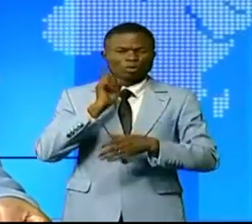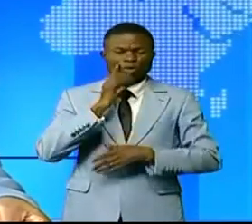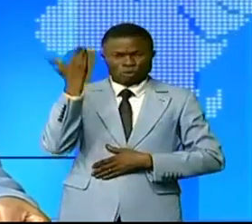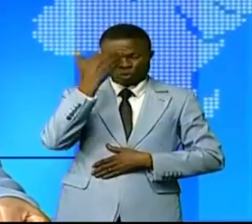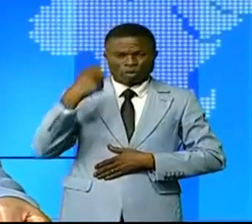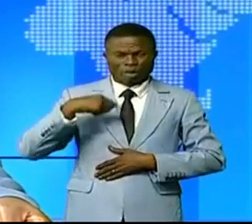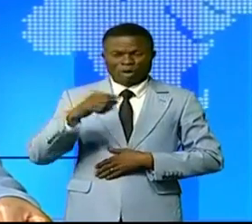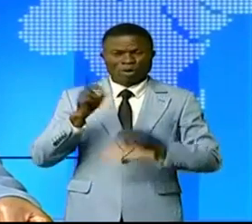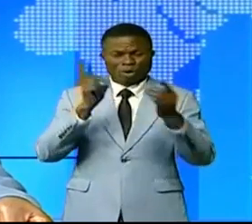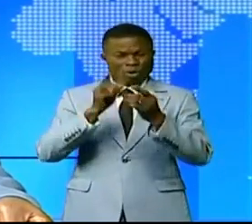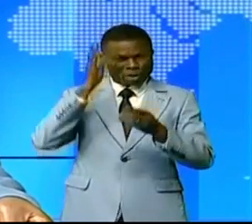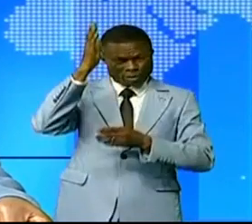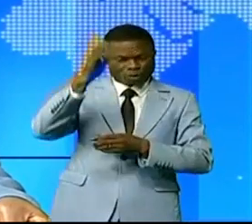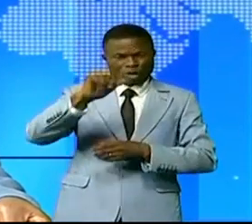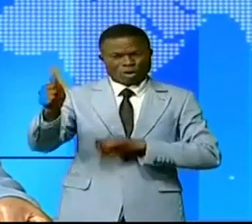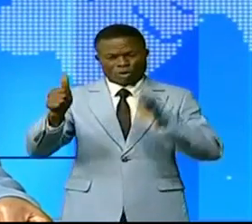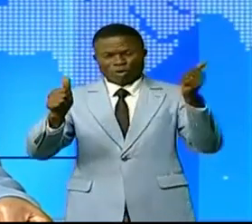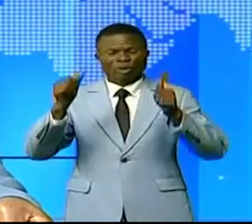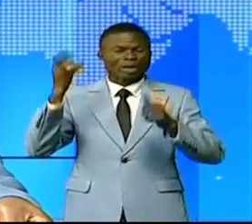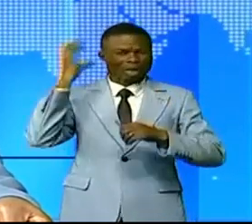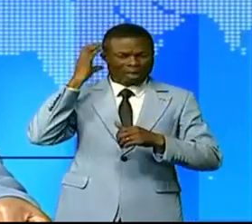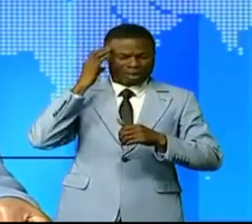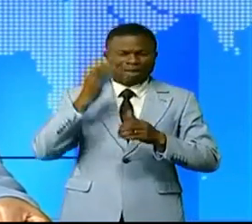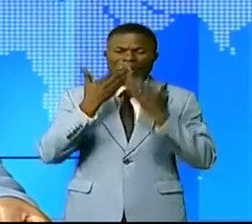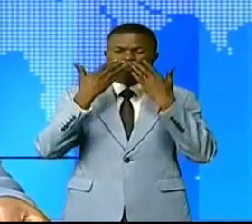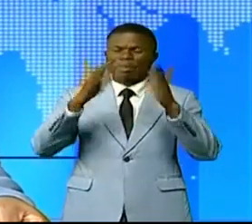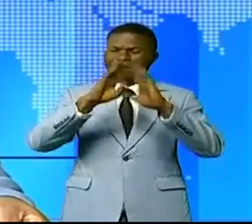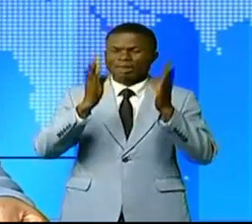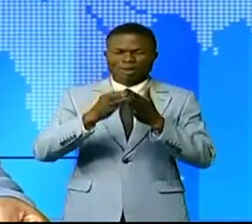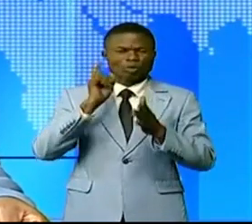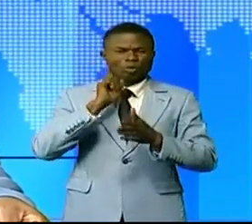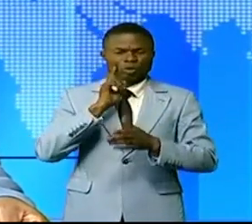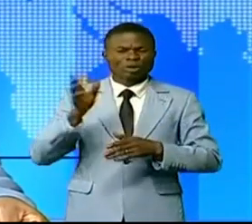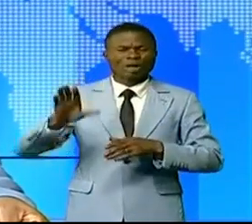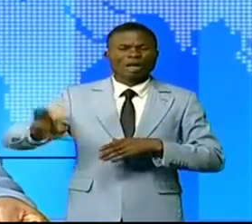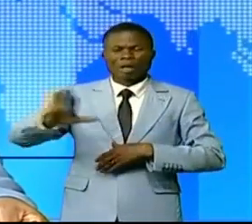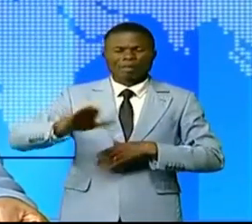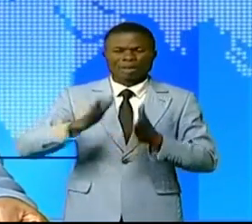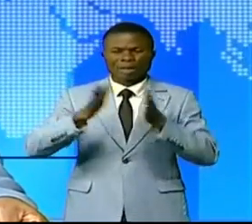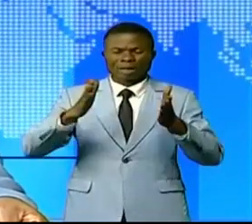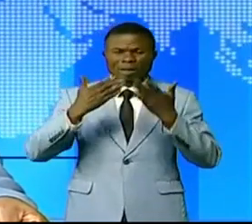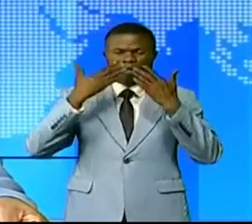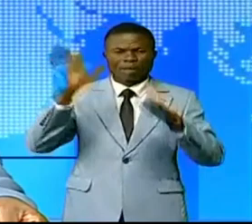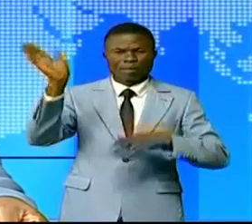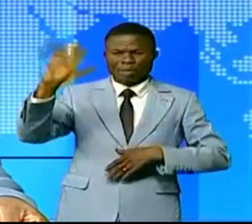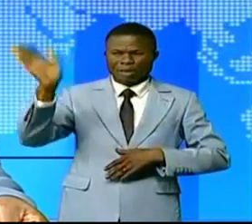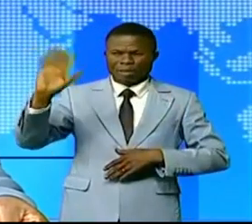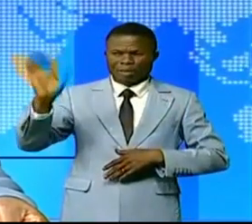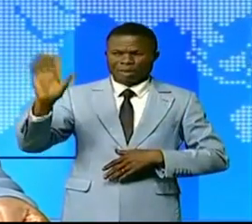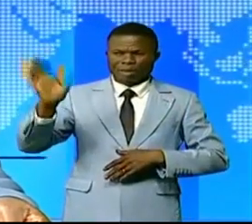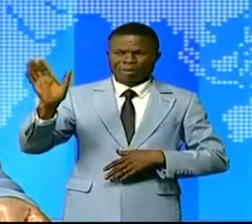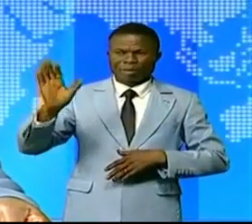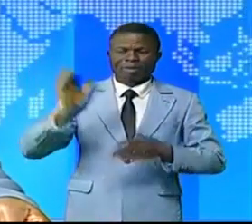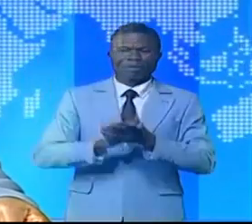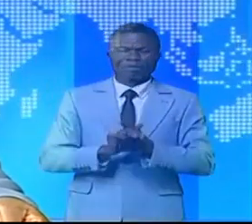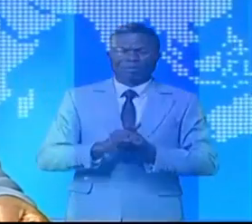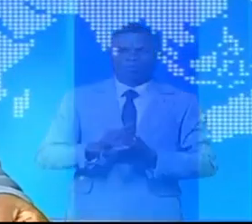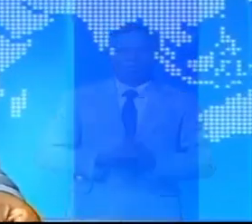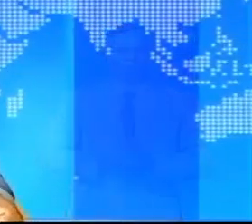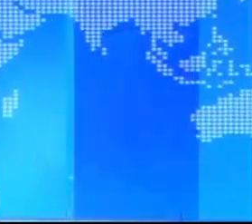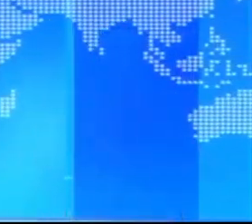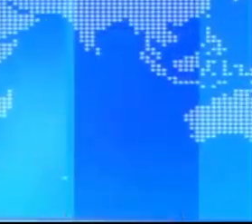suivis. Retrouvez Françoise Bouella à 20h pour un nouveau journal. On se retrouve demain. D'ici là, portez-vous bien.